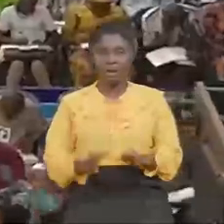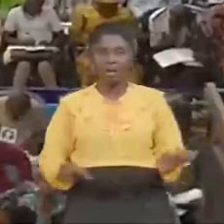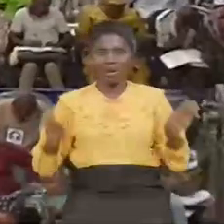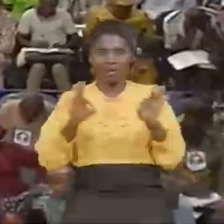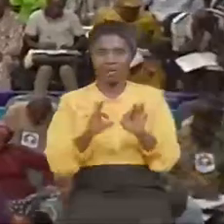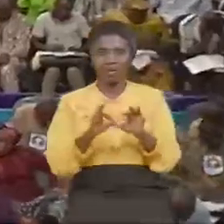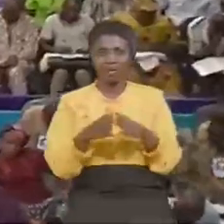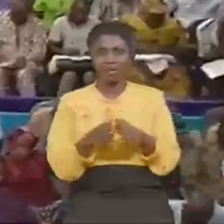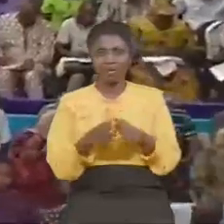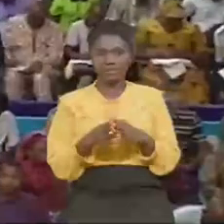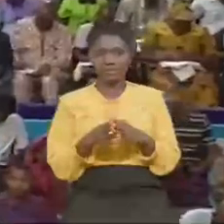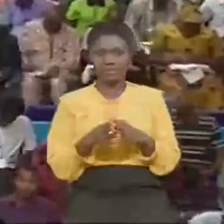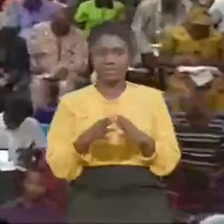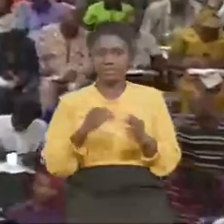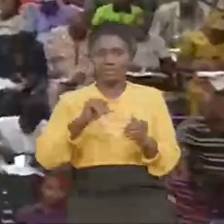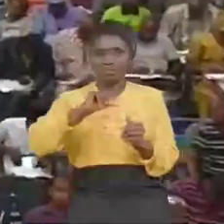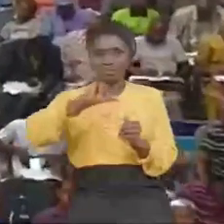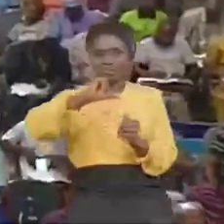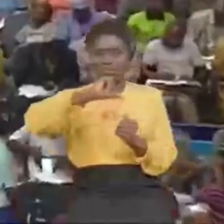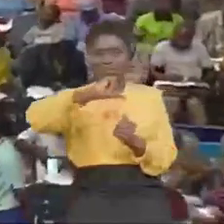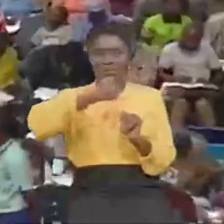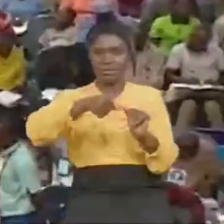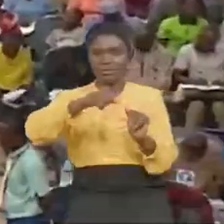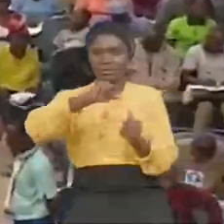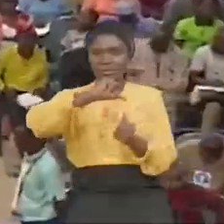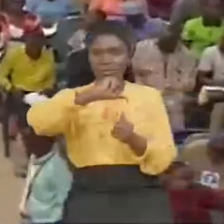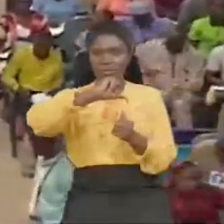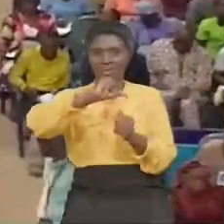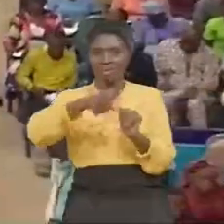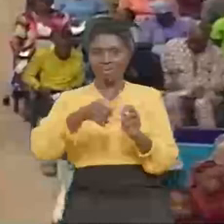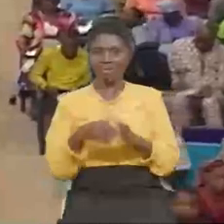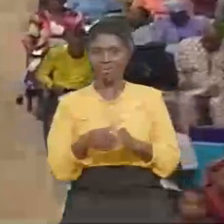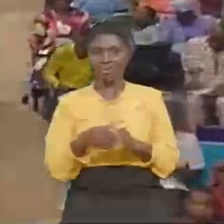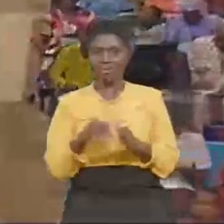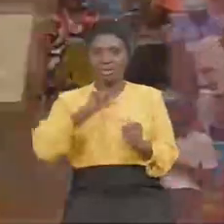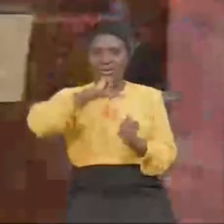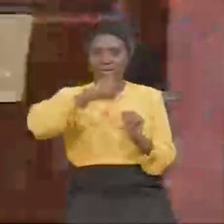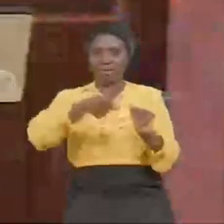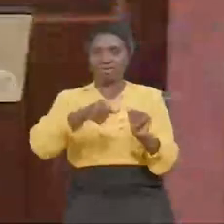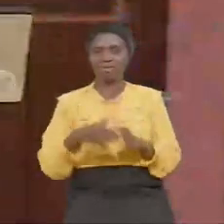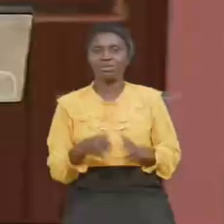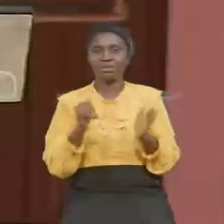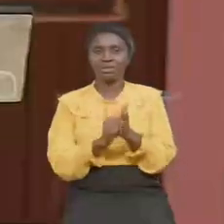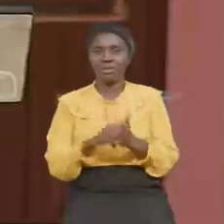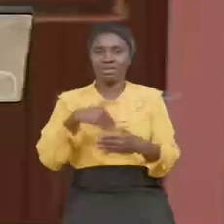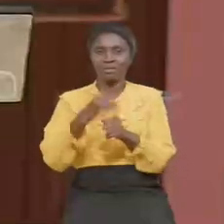rend dignes en nous sauvant. Il nous rend dignes en nous réconciliant au Père. Il nous rend